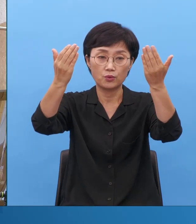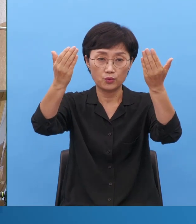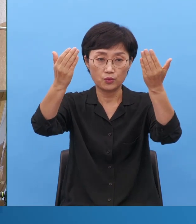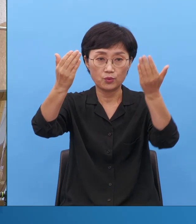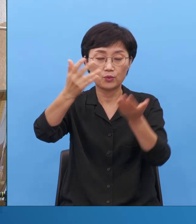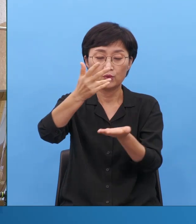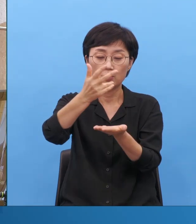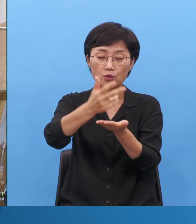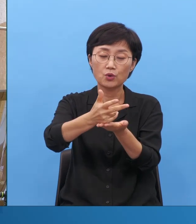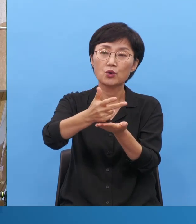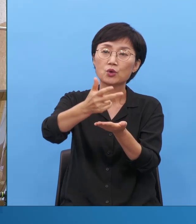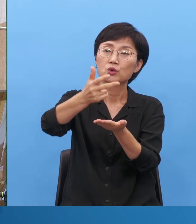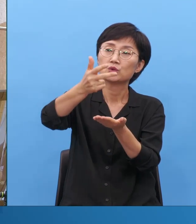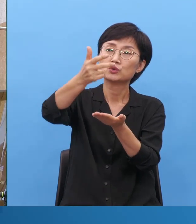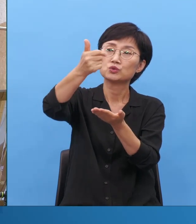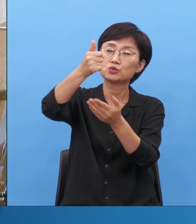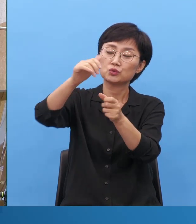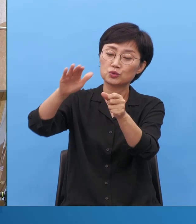찬송하겠네.